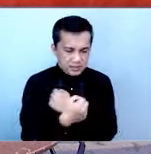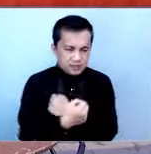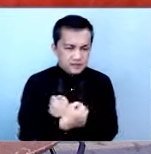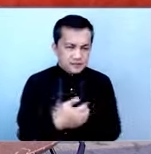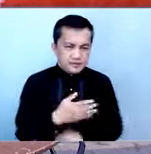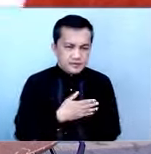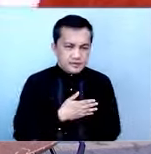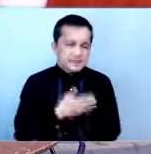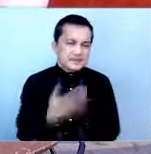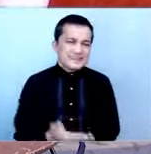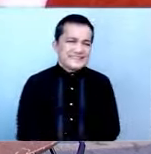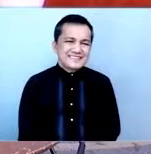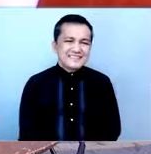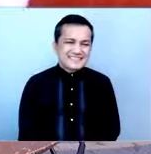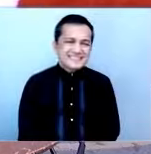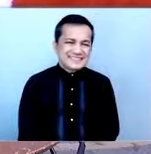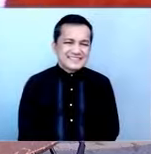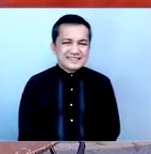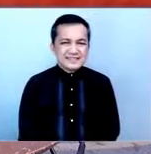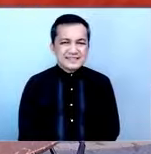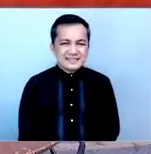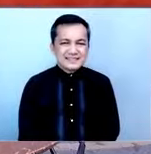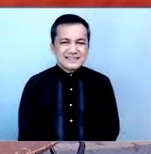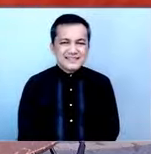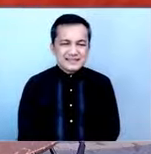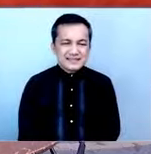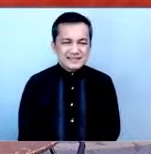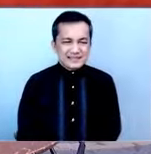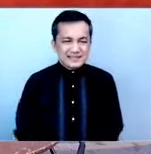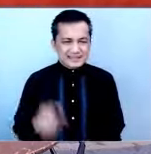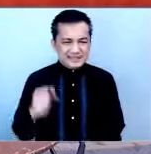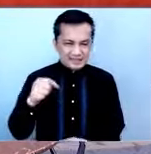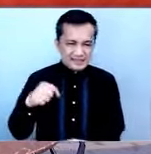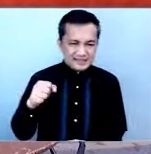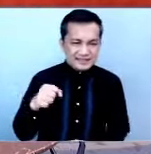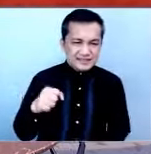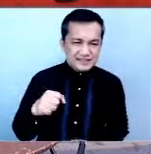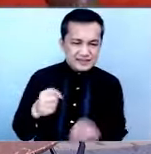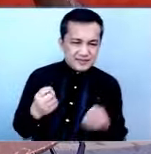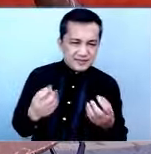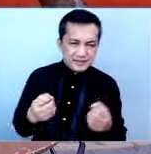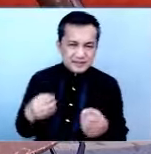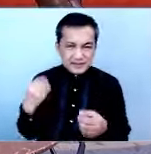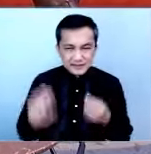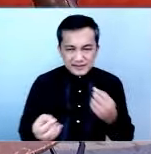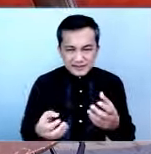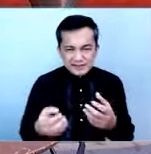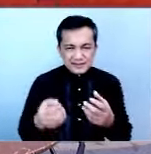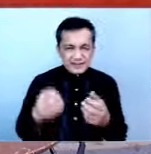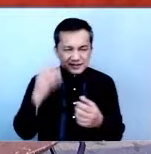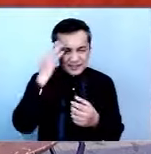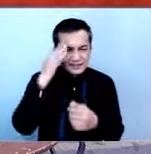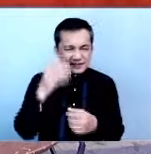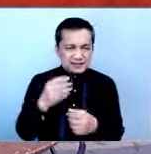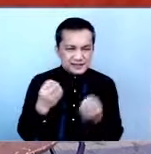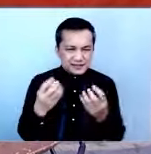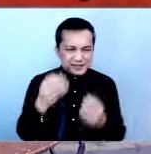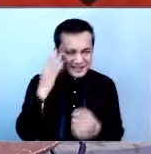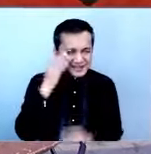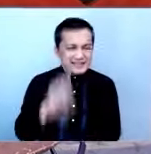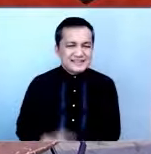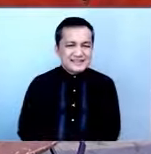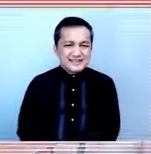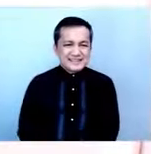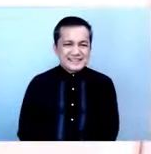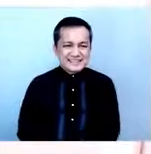ba? Akala ko kasi nabibili siya. Ha? Dami kong ambag, dami kong alam eh. Dami mong alam ah, sa'yo pa galing